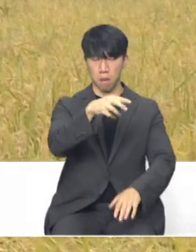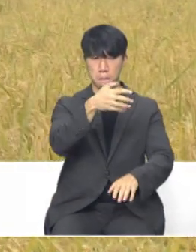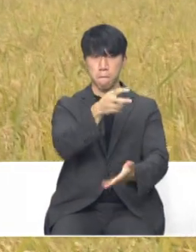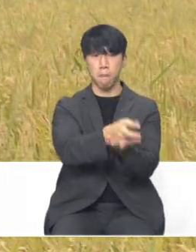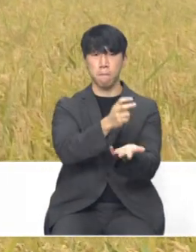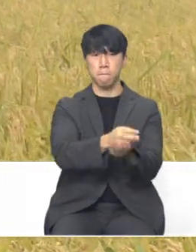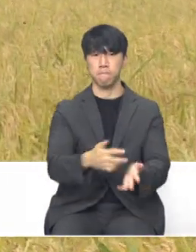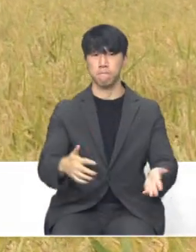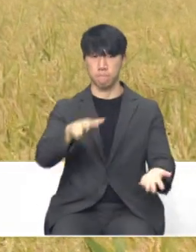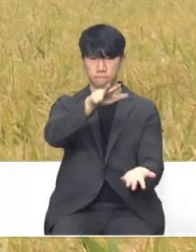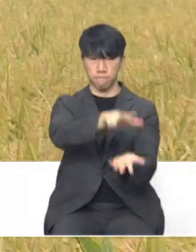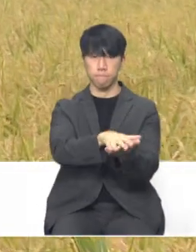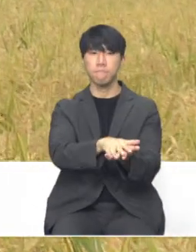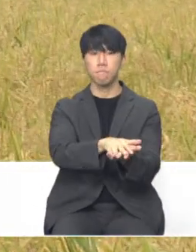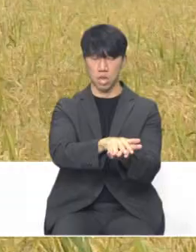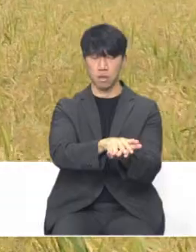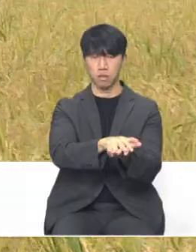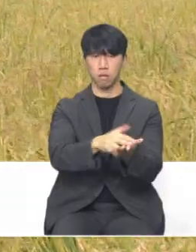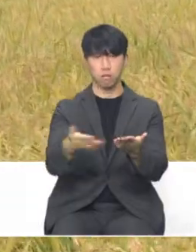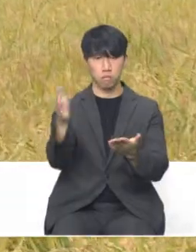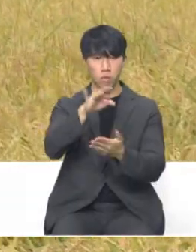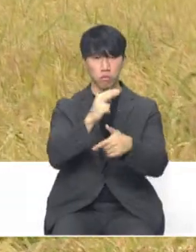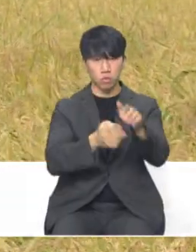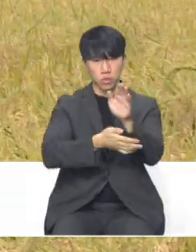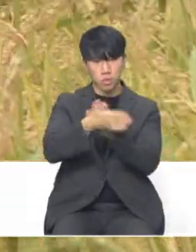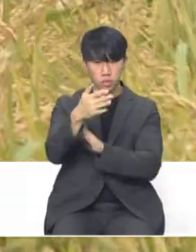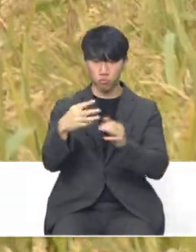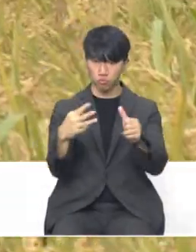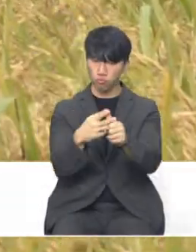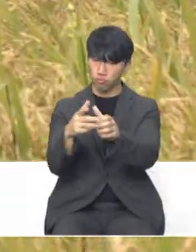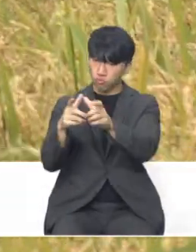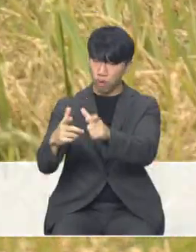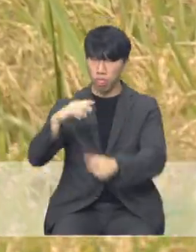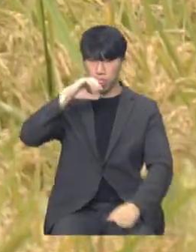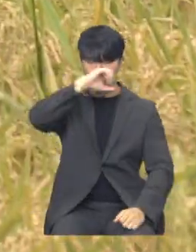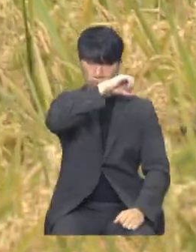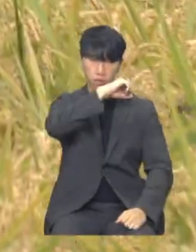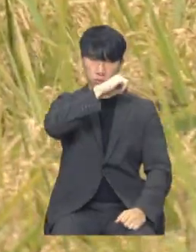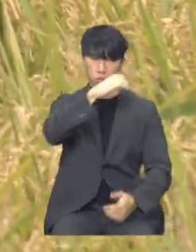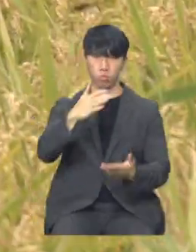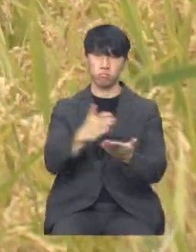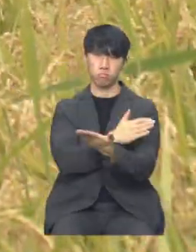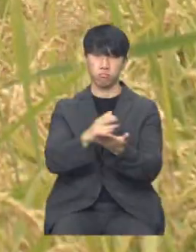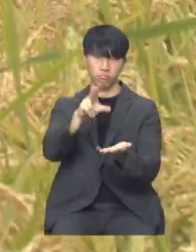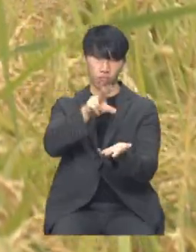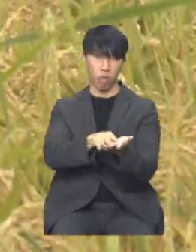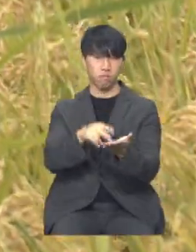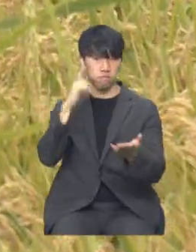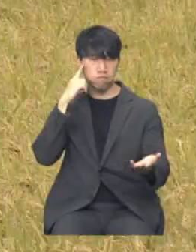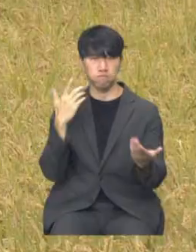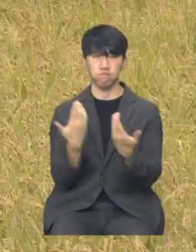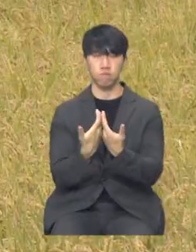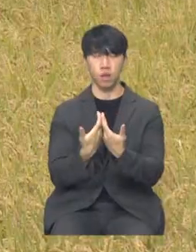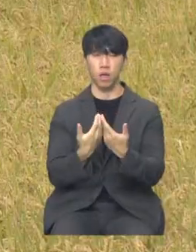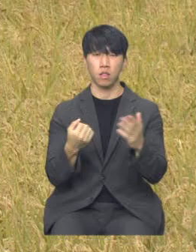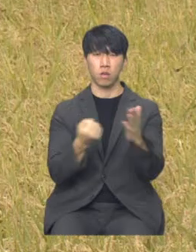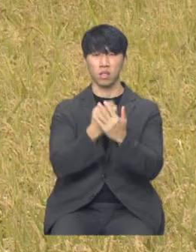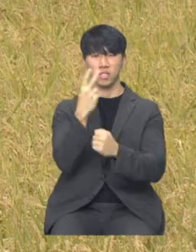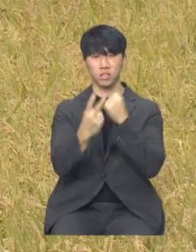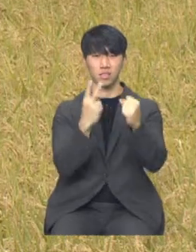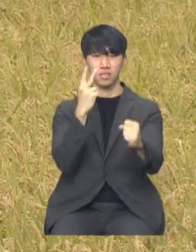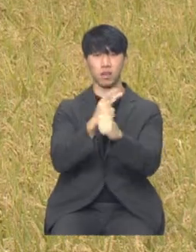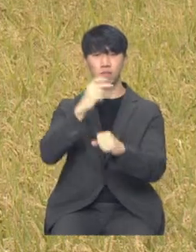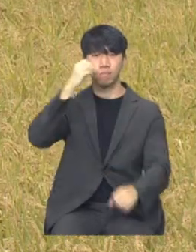조례를 제정했습니다. 하지만 인천시와 군, 구가 예산 분담 문제로 이견을 보이면서 2년째